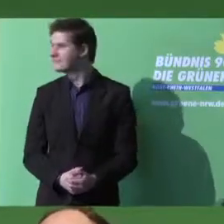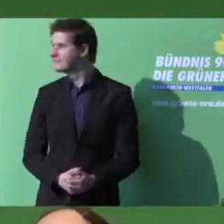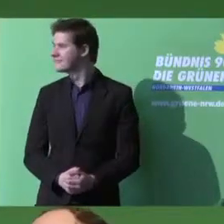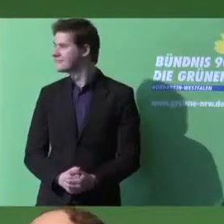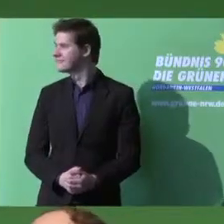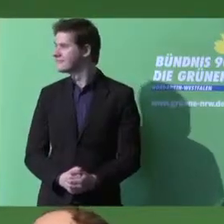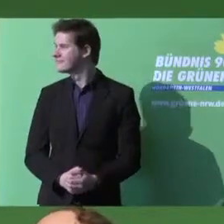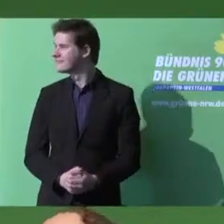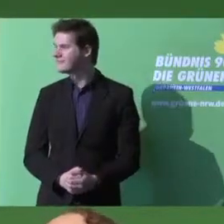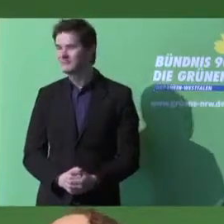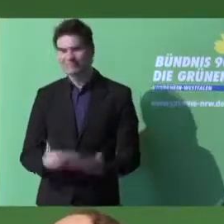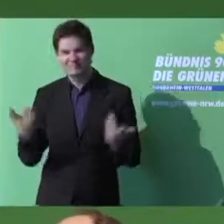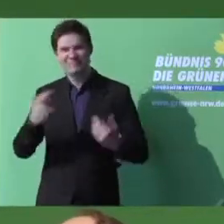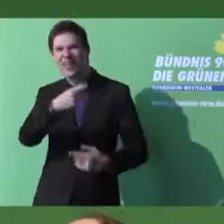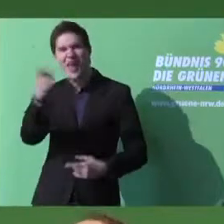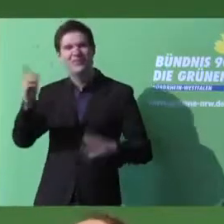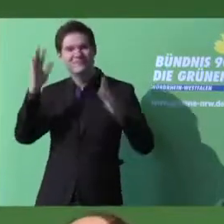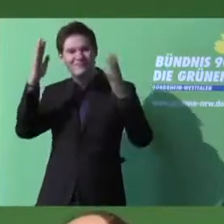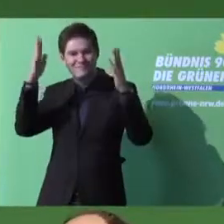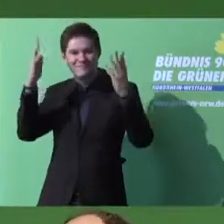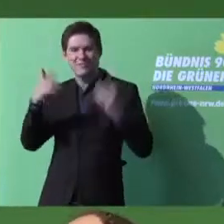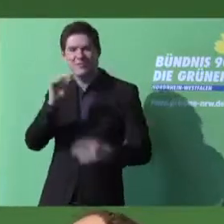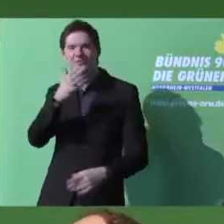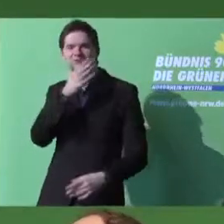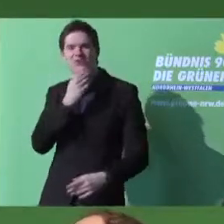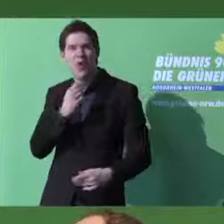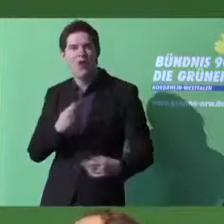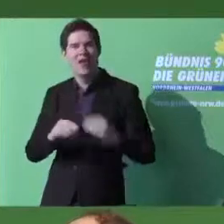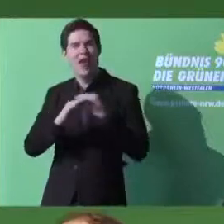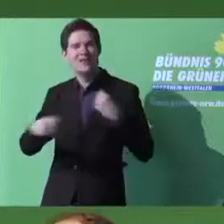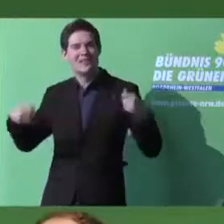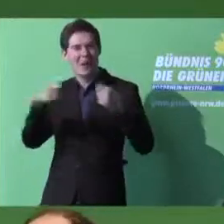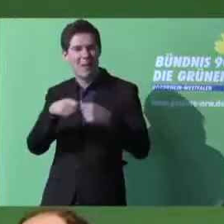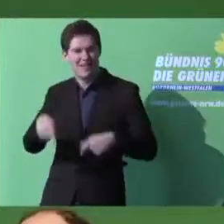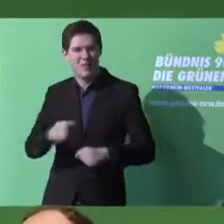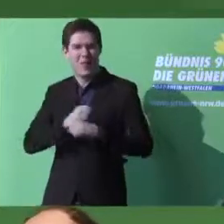Lass dich ein wenig feiern vom schönsten Landesverband und größten.